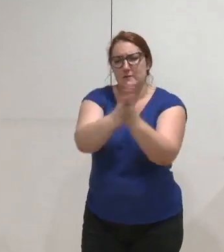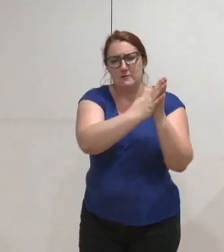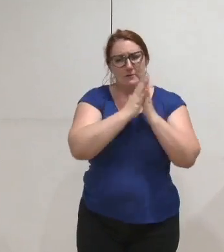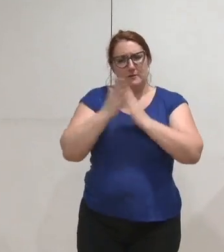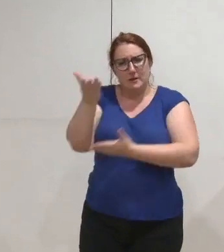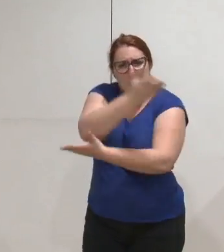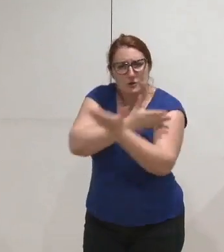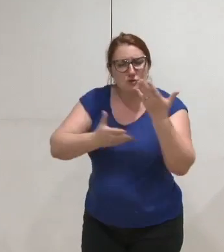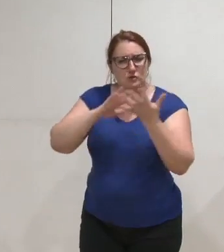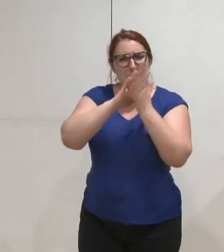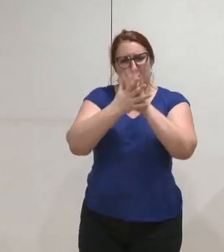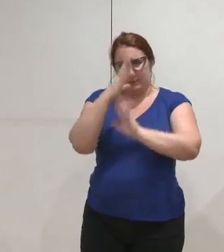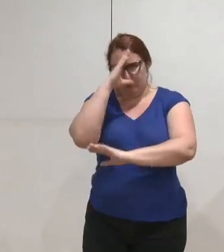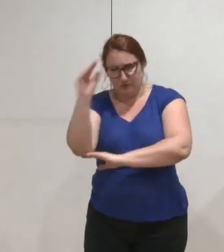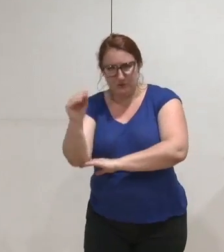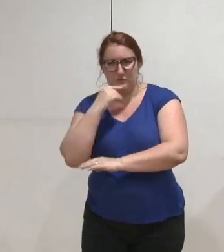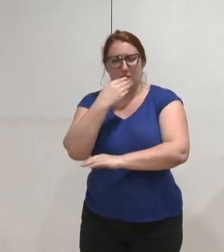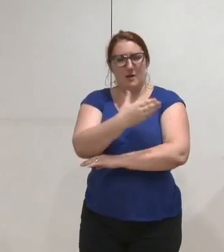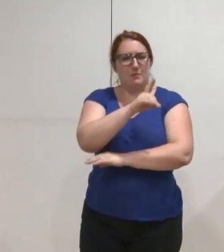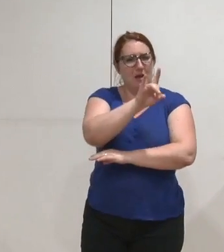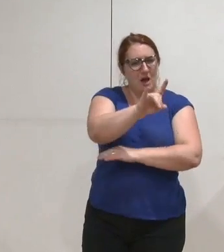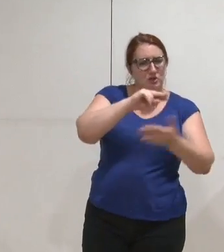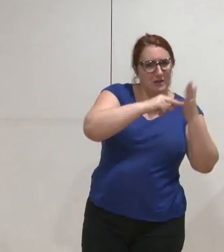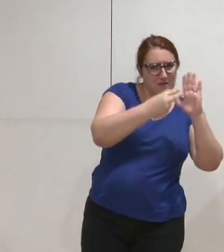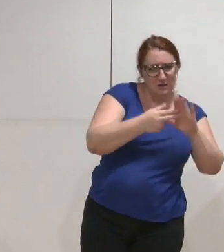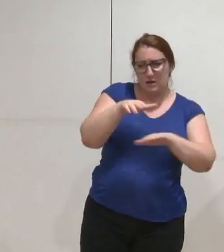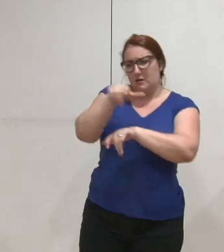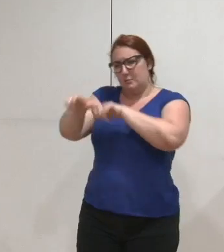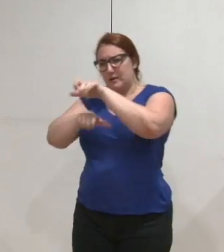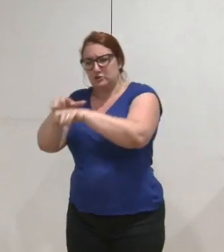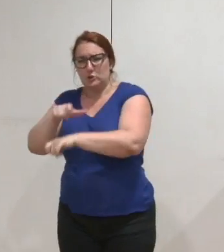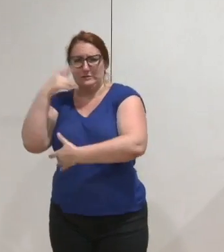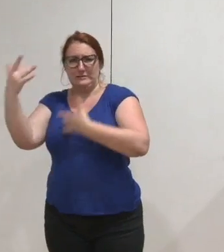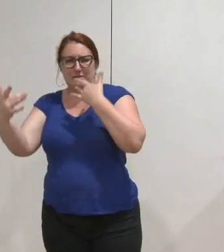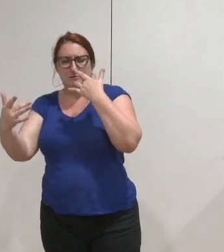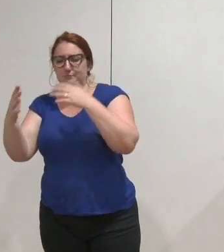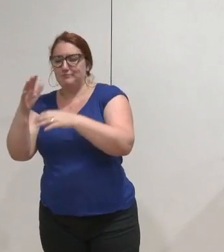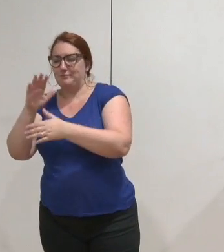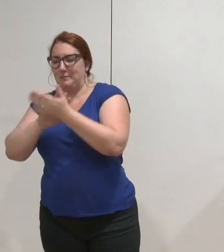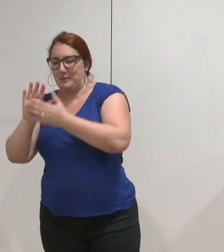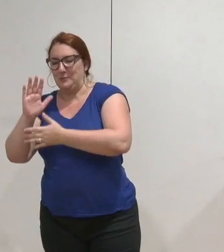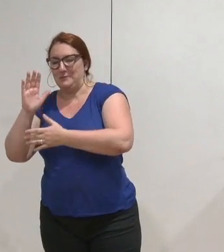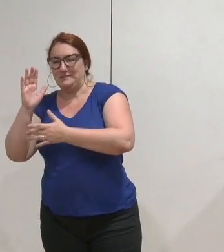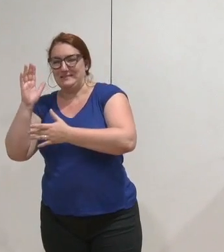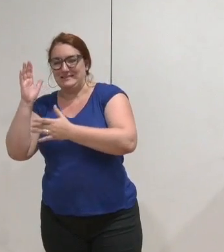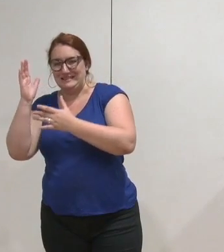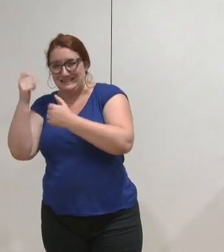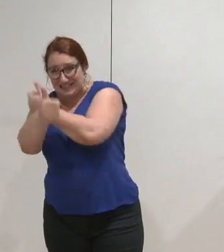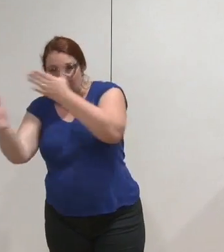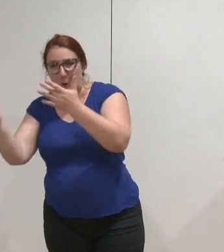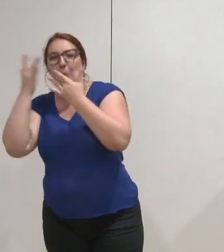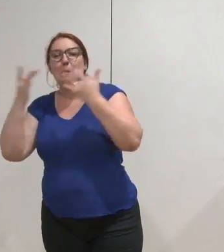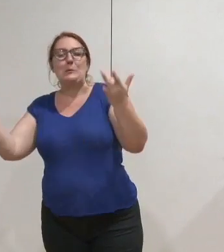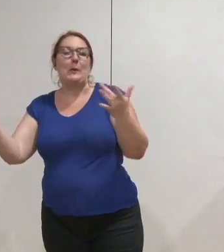entre les techniciens des MDH et les acteurs du du secteur culturel pour nous ce nouveau